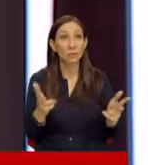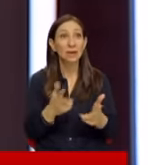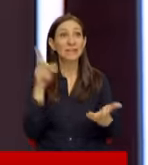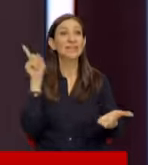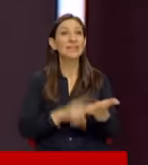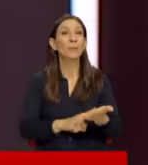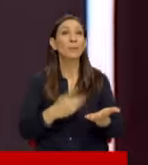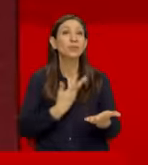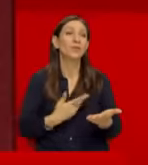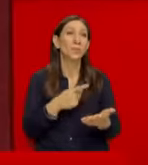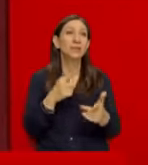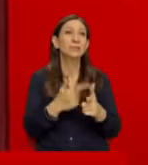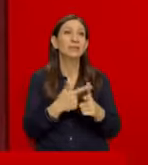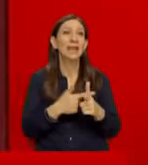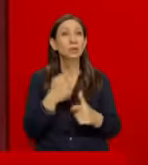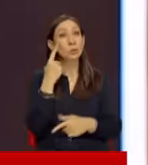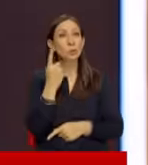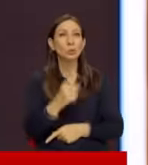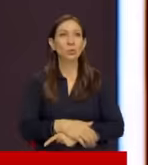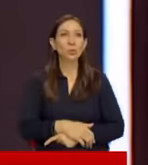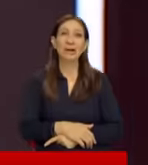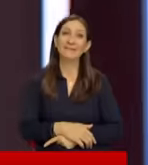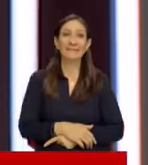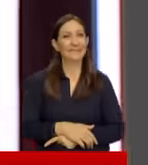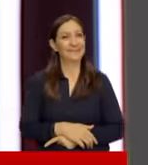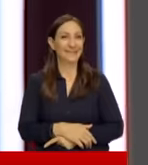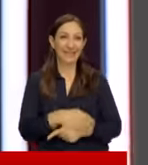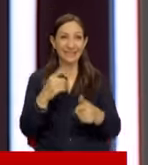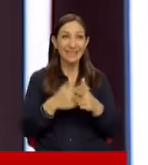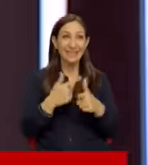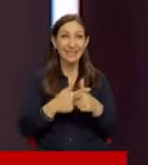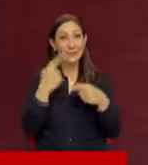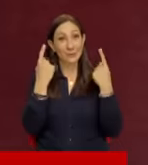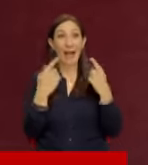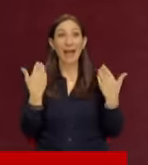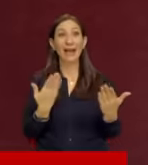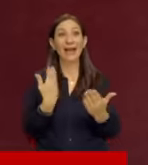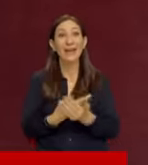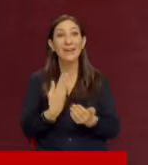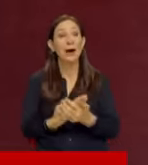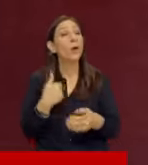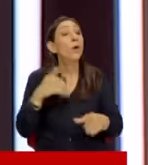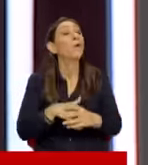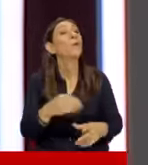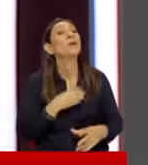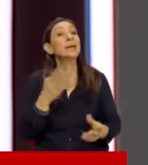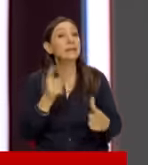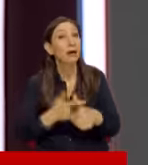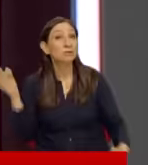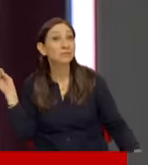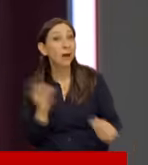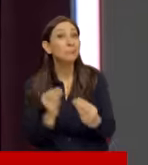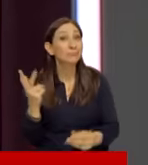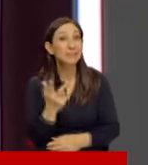mu seviyor yani? Ama şimdi kiracıları düşünsün. Şimdi kiracıları düşünsün. Eyvah. Bana, şimdi bana oy vermediniz diye kiraları